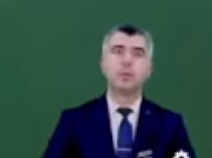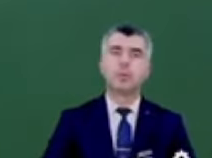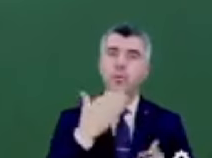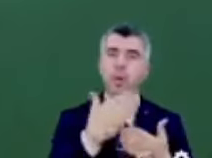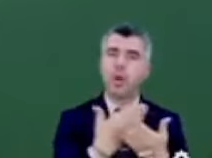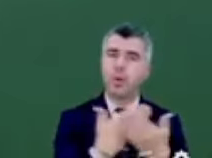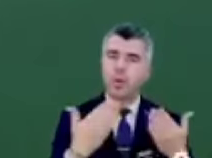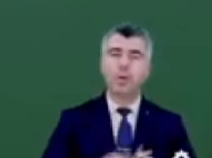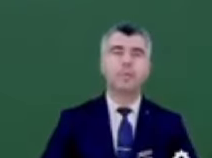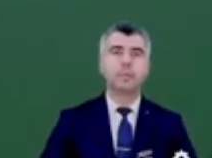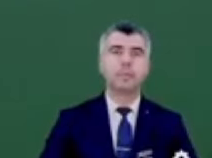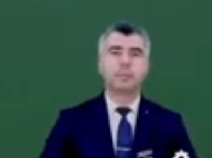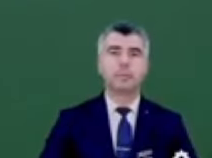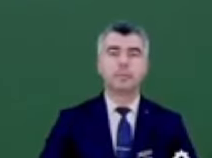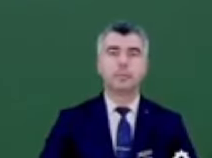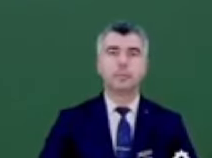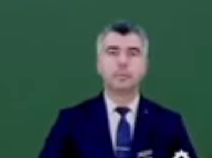لكم